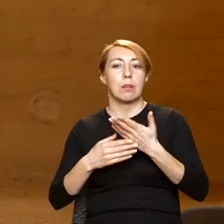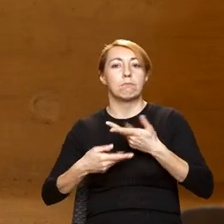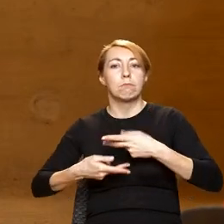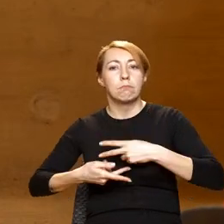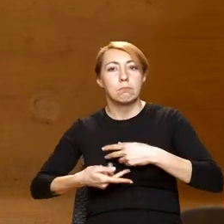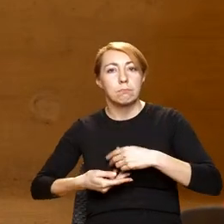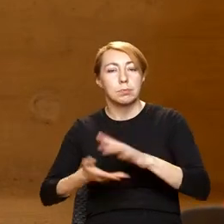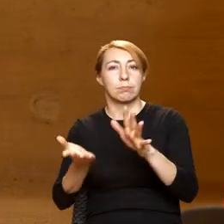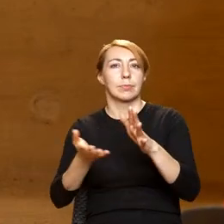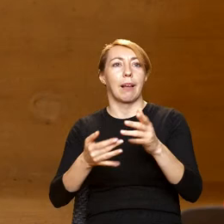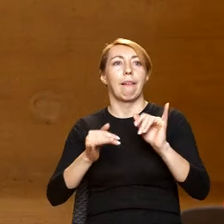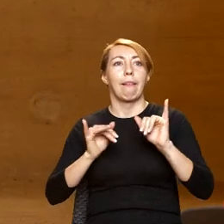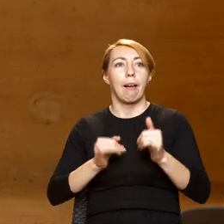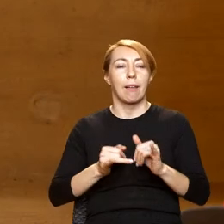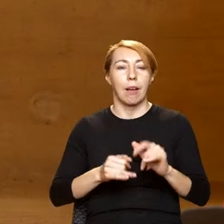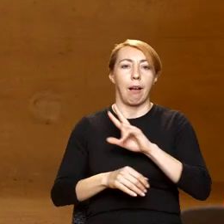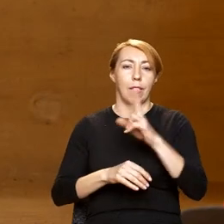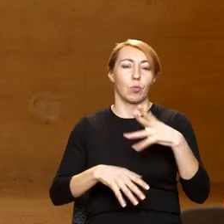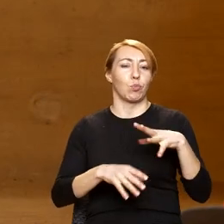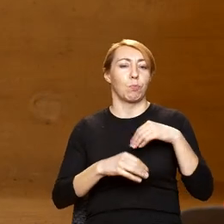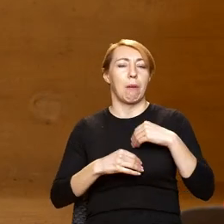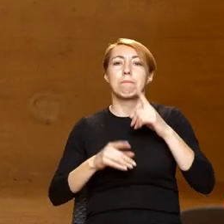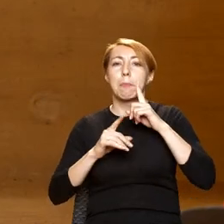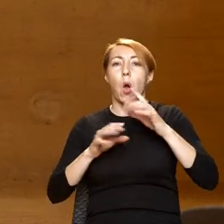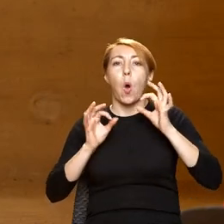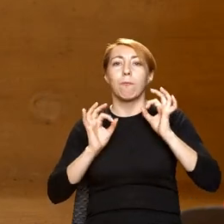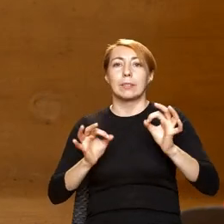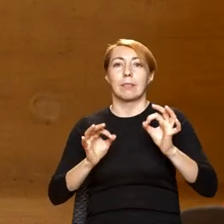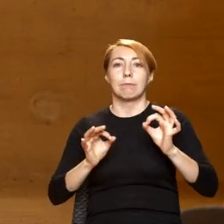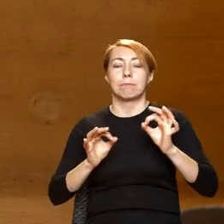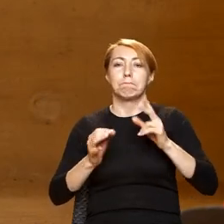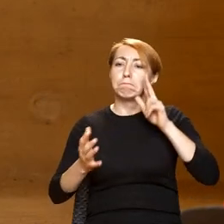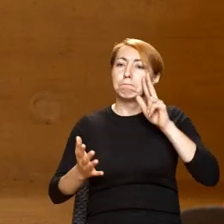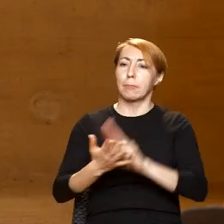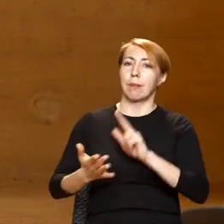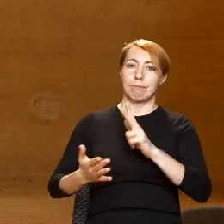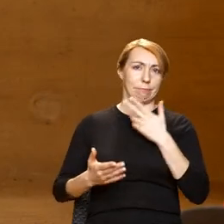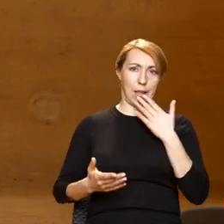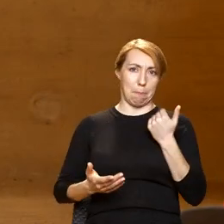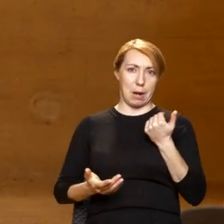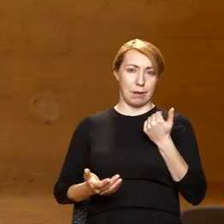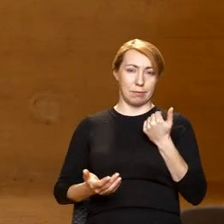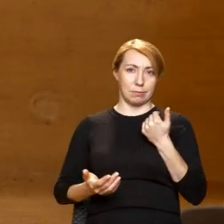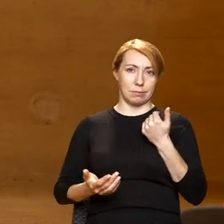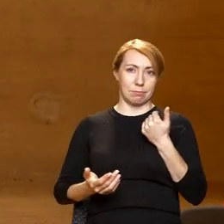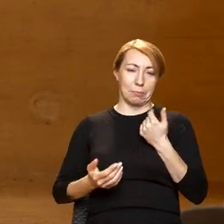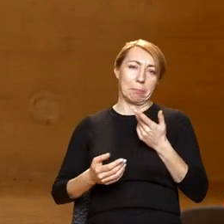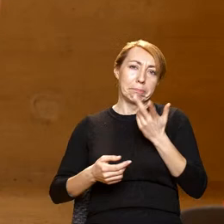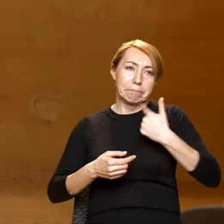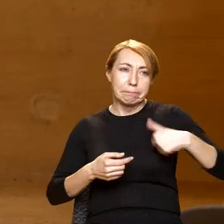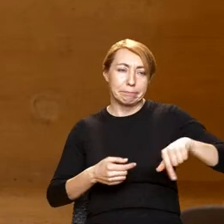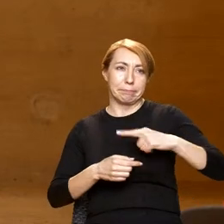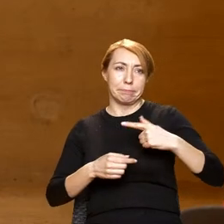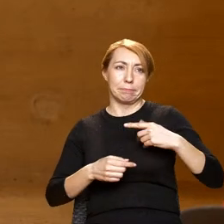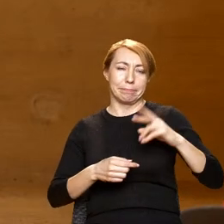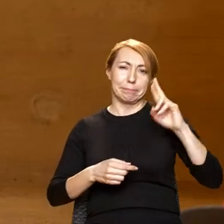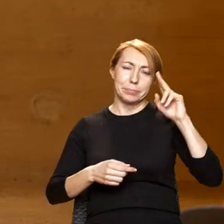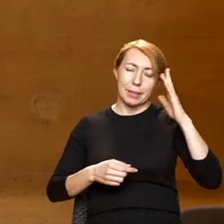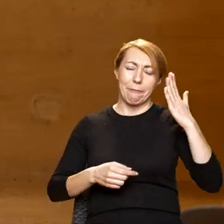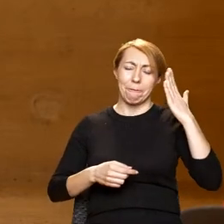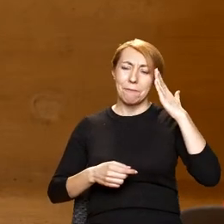profesora, jest przez wszystkich przyjmowana, ale oficjalnie nikt jej nigdy nie zatwierdził. Także mamy pewną regułę, zbiór